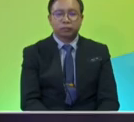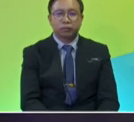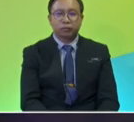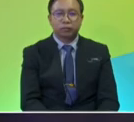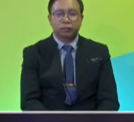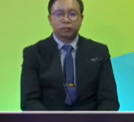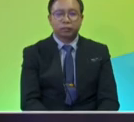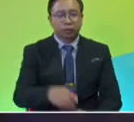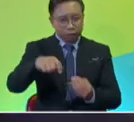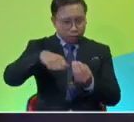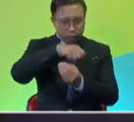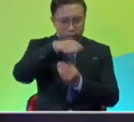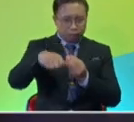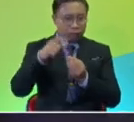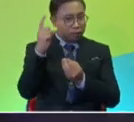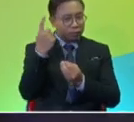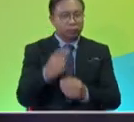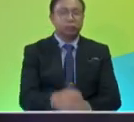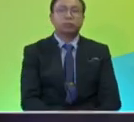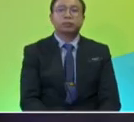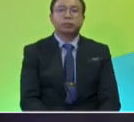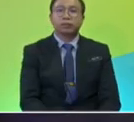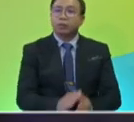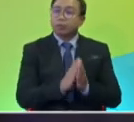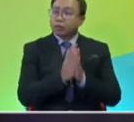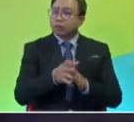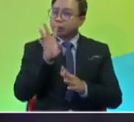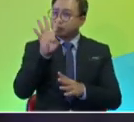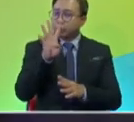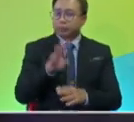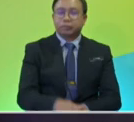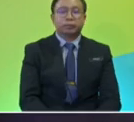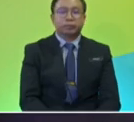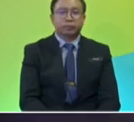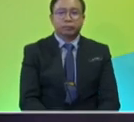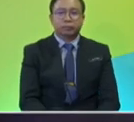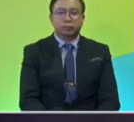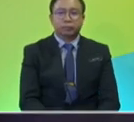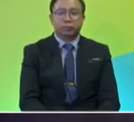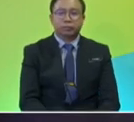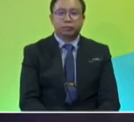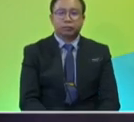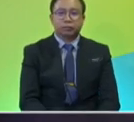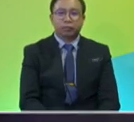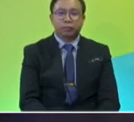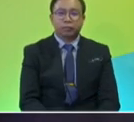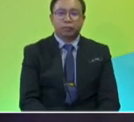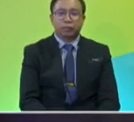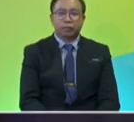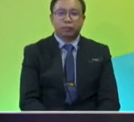tadi sah menjadi empat okey menjadi empat wah